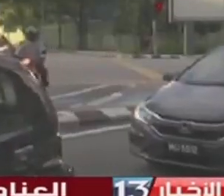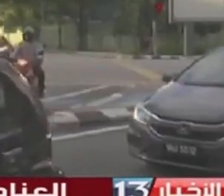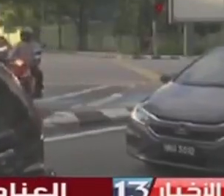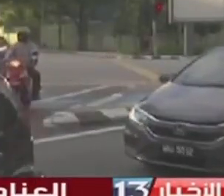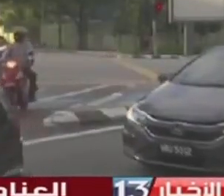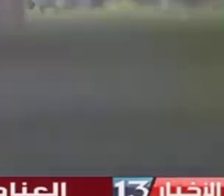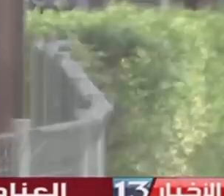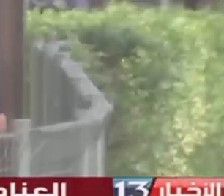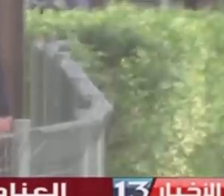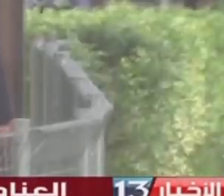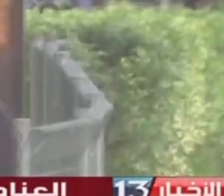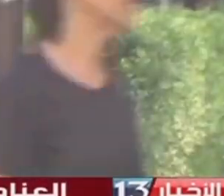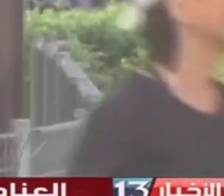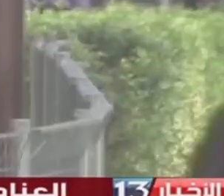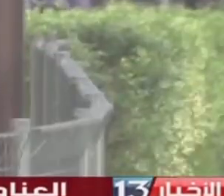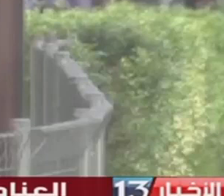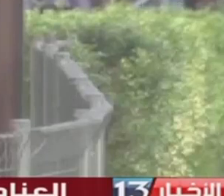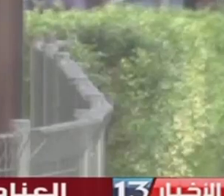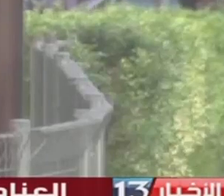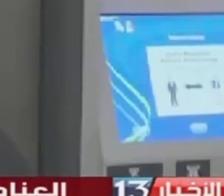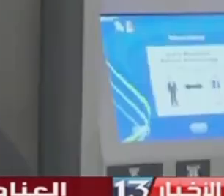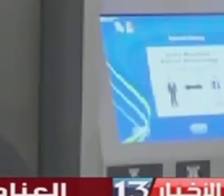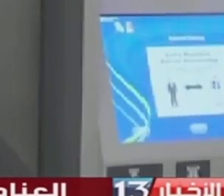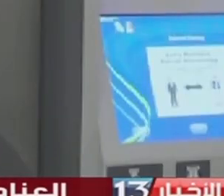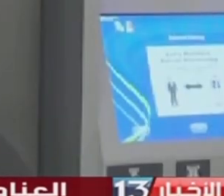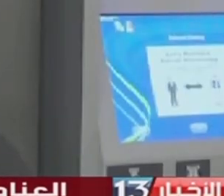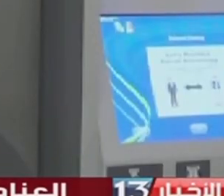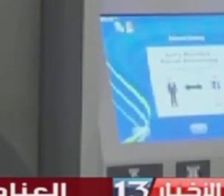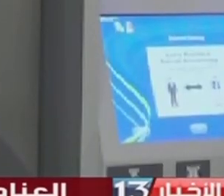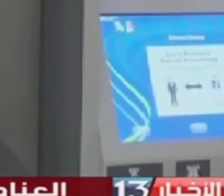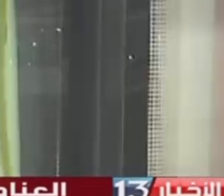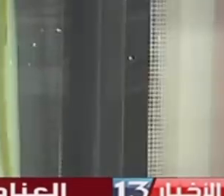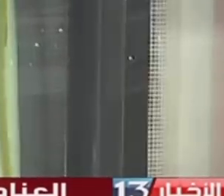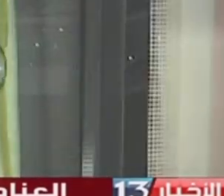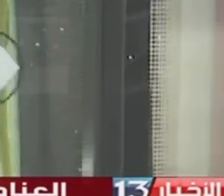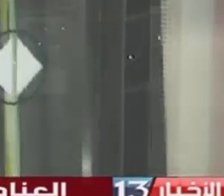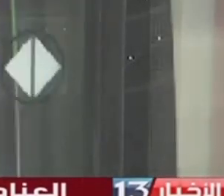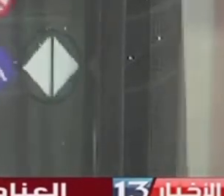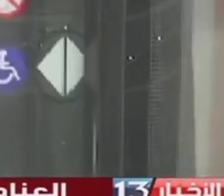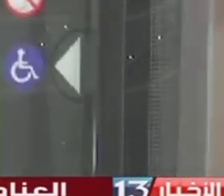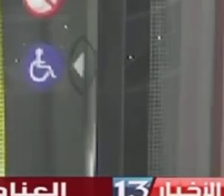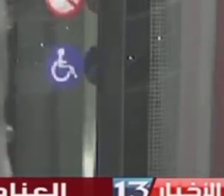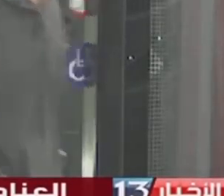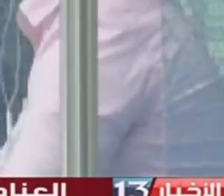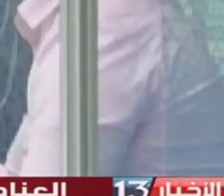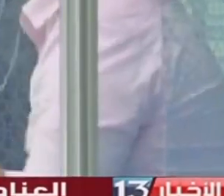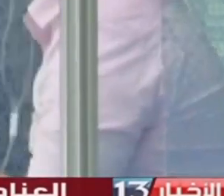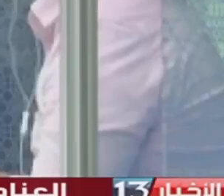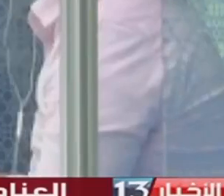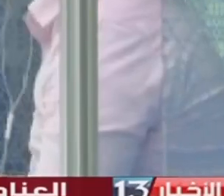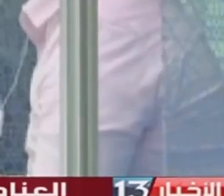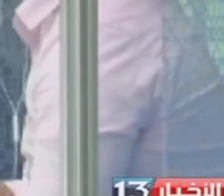رفعوا إجراءات العزل والإغلاق أو تخفيفها في معظم دول العالم وسط دعوات للالتزام بقواعد السلامة